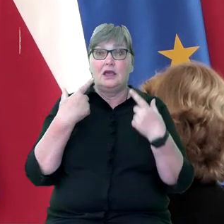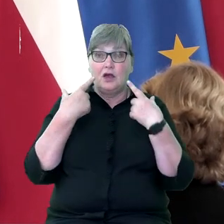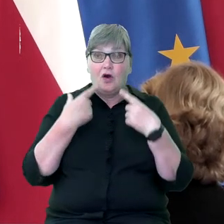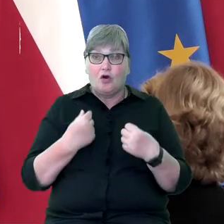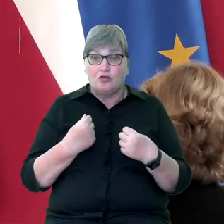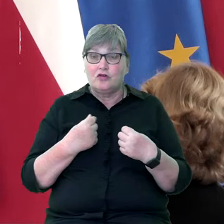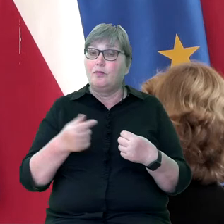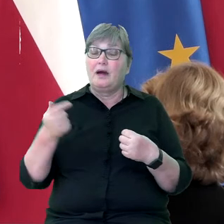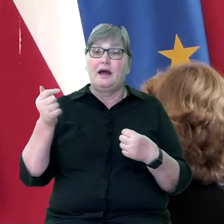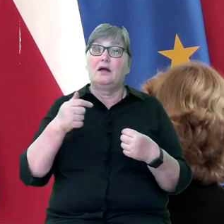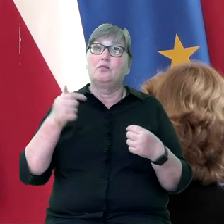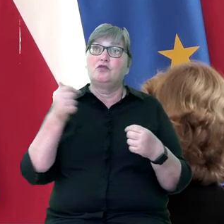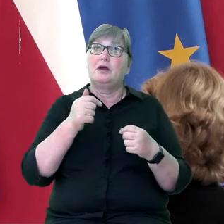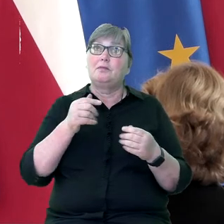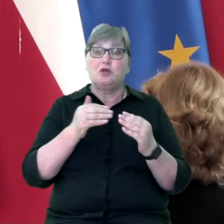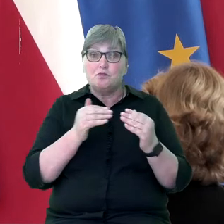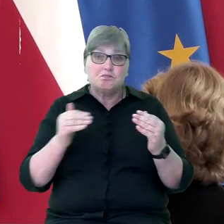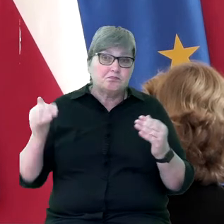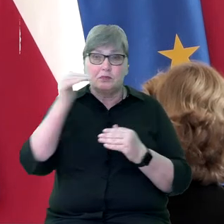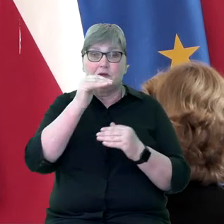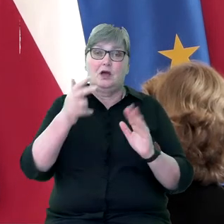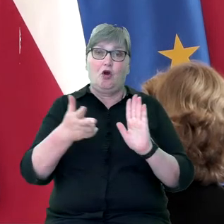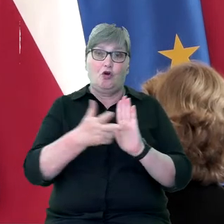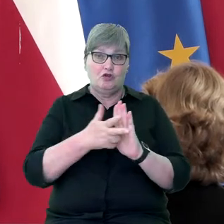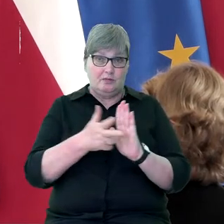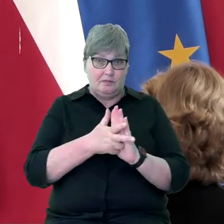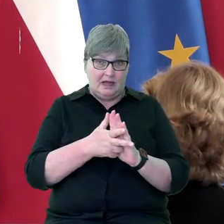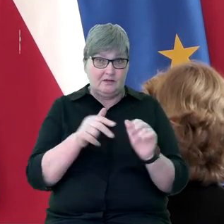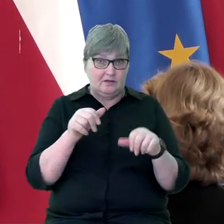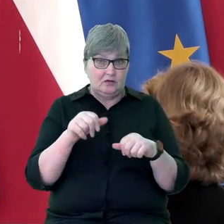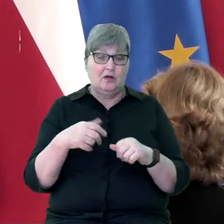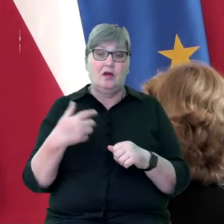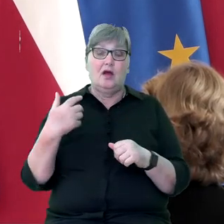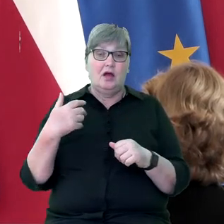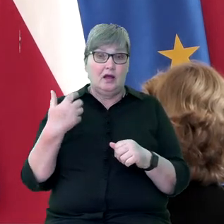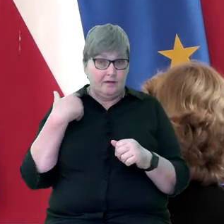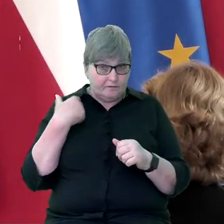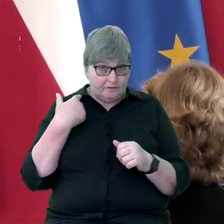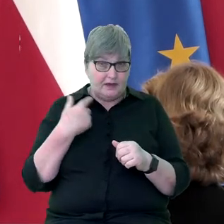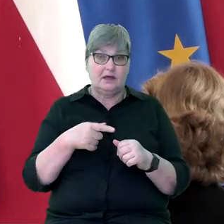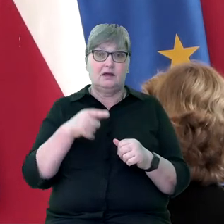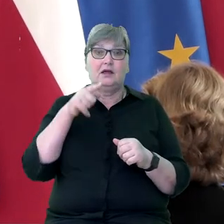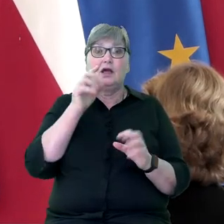niż 18 lat, należycie uzdolniona, jak to wówczas mówiono,